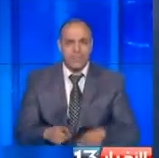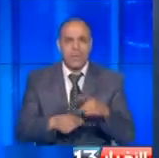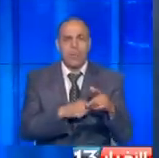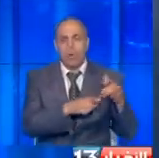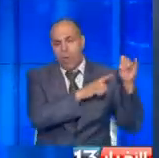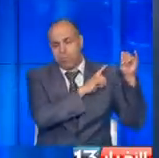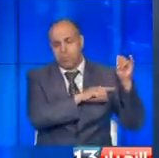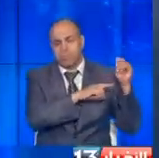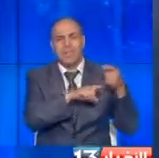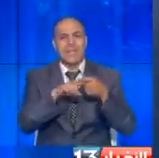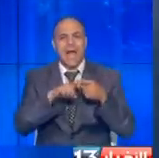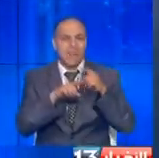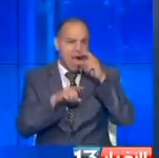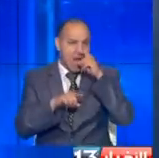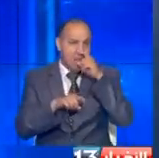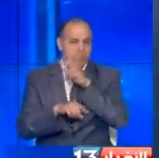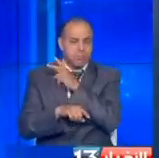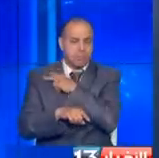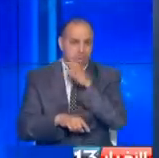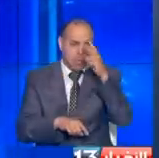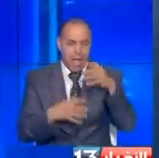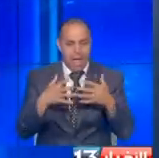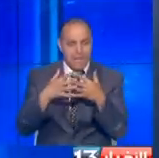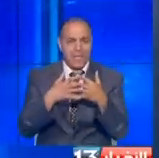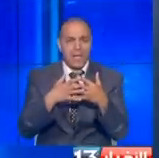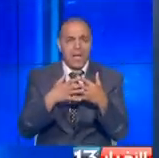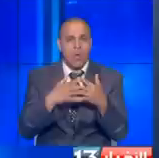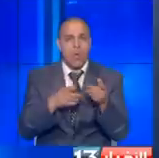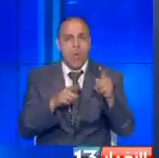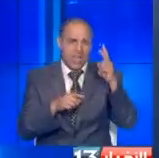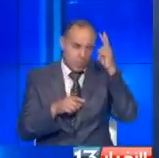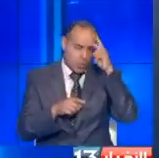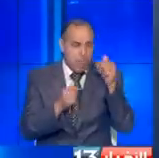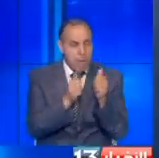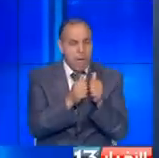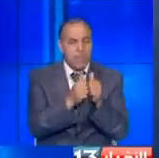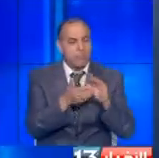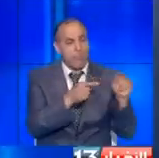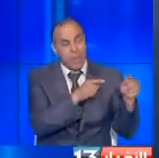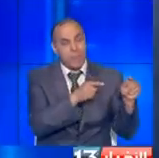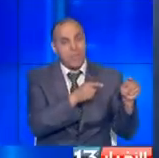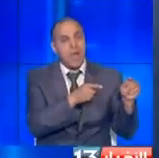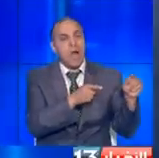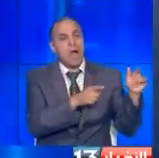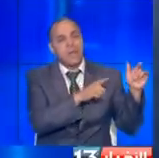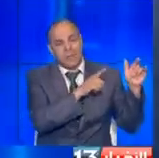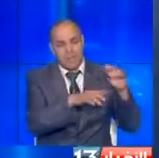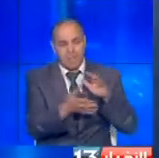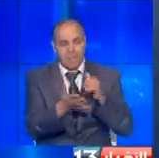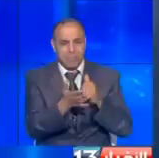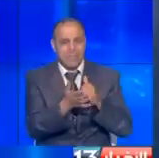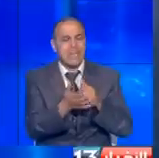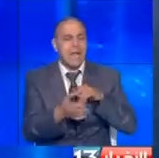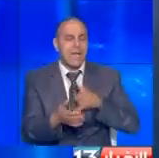تستمر غارات التحالف العربي بقيادة الولايات المتحدة والمملكة العربية السعودية على محافظة